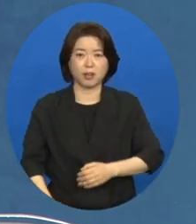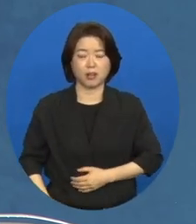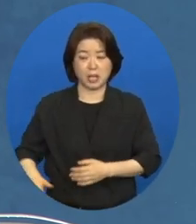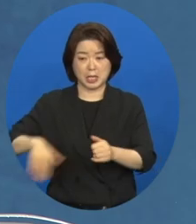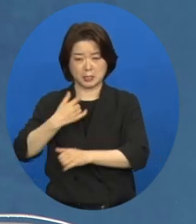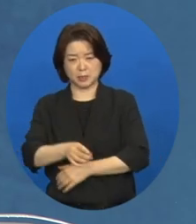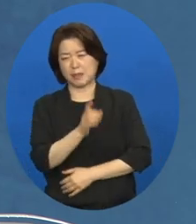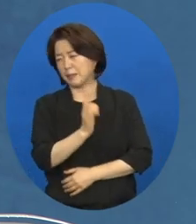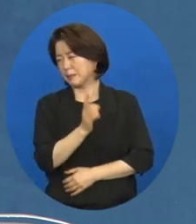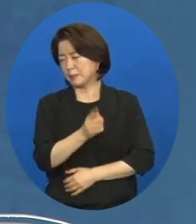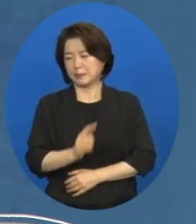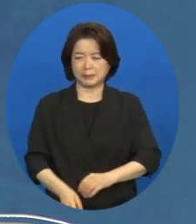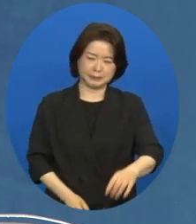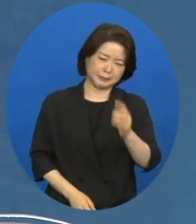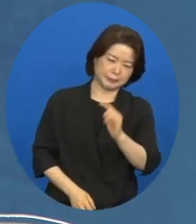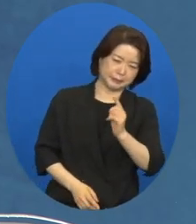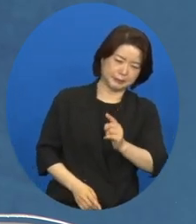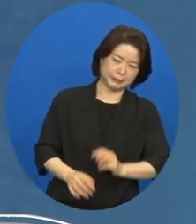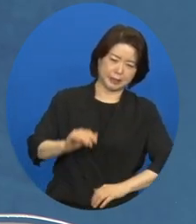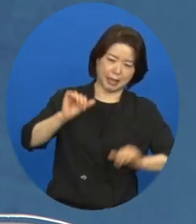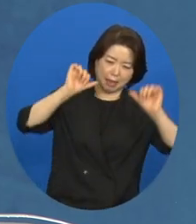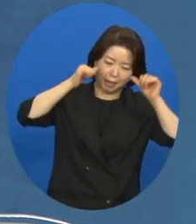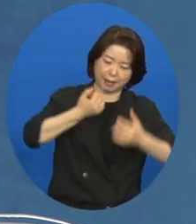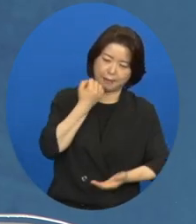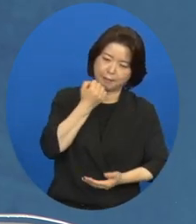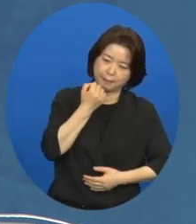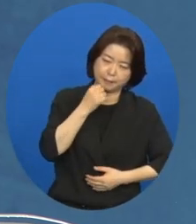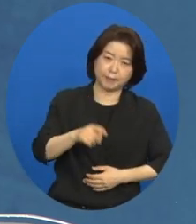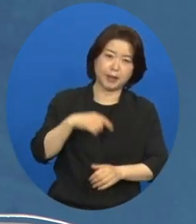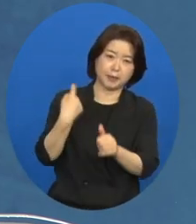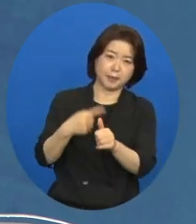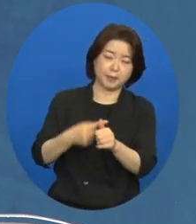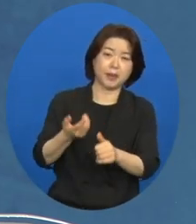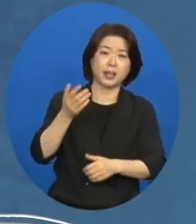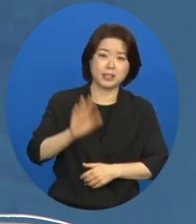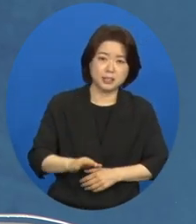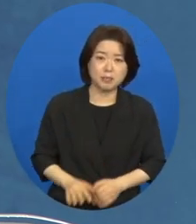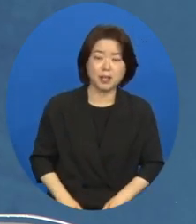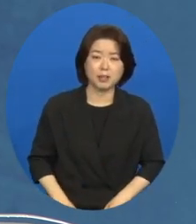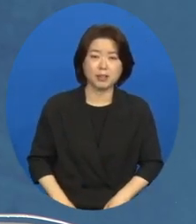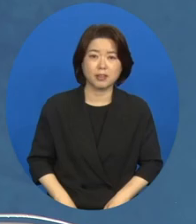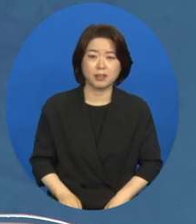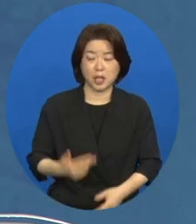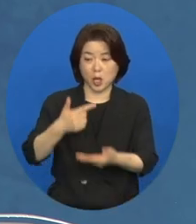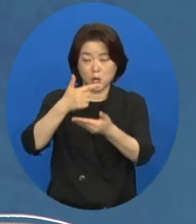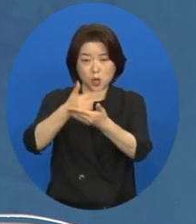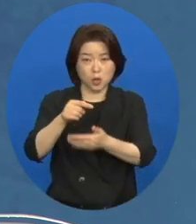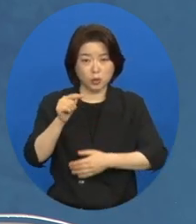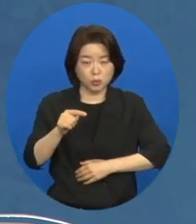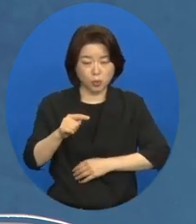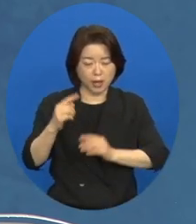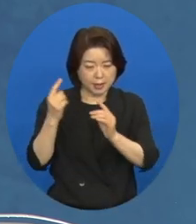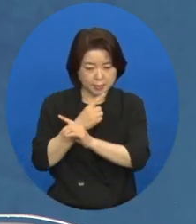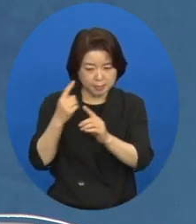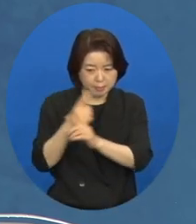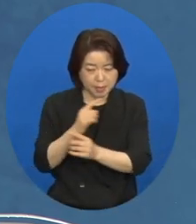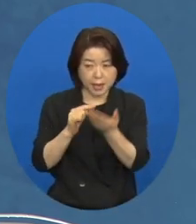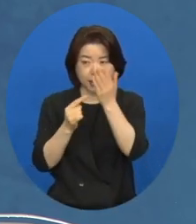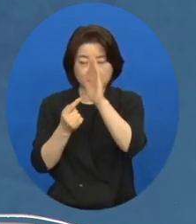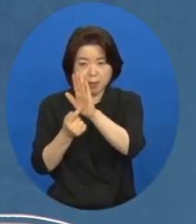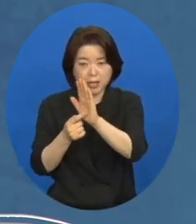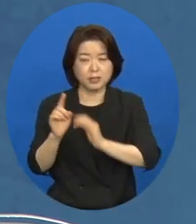그에게 손가락질하고 비웃어도 그가 매일 반응해야 했던 순종의 자리가 있었다는